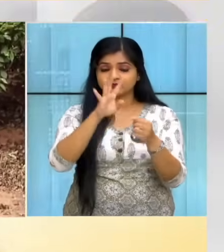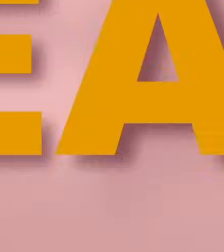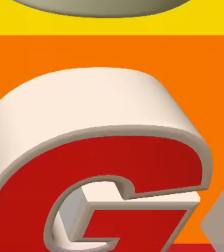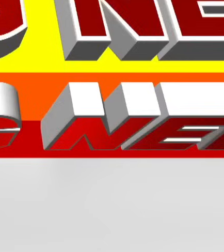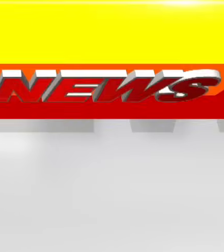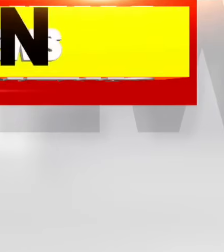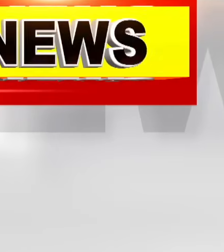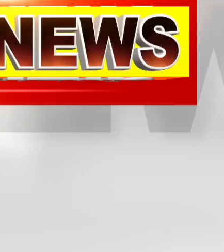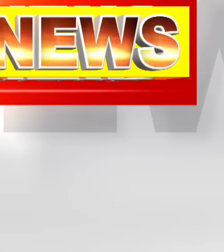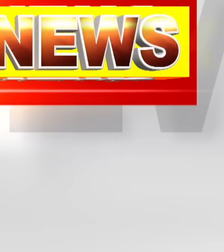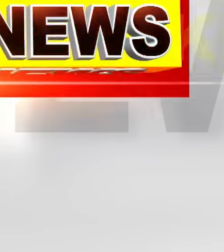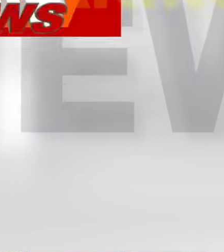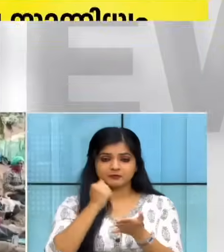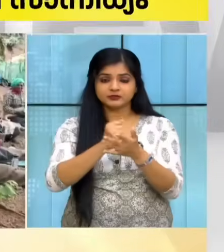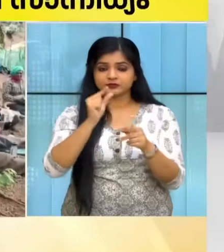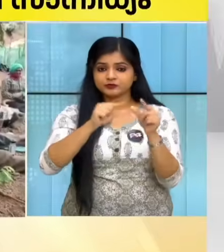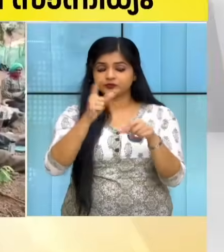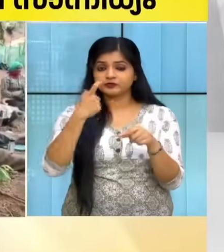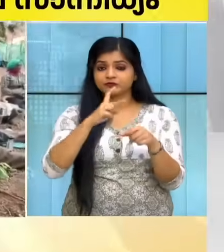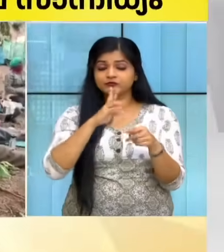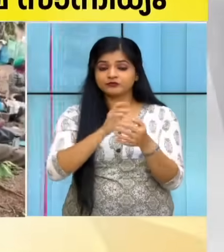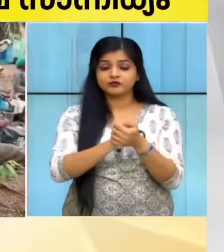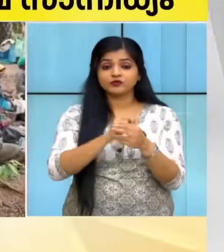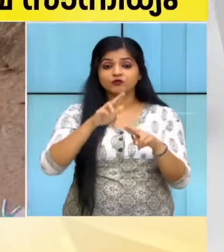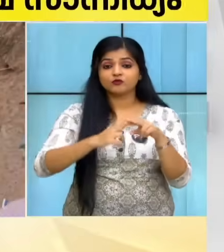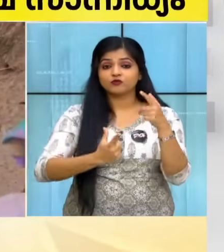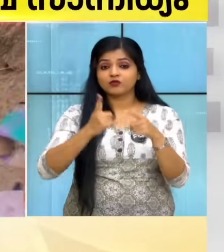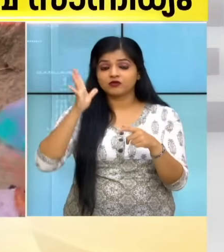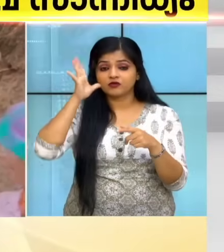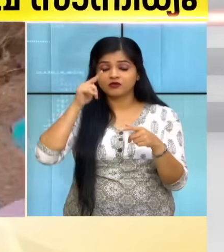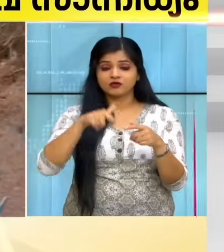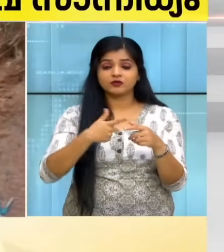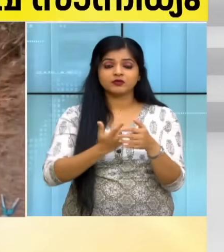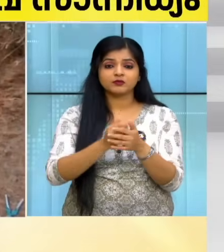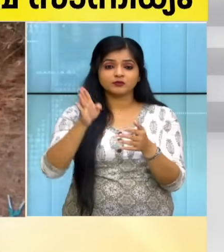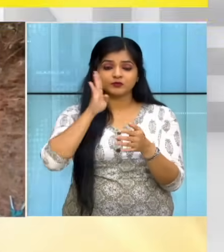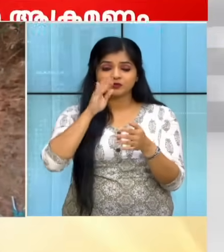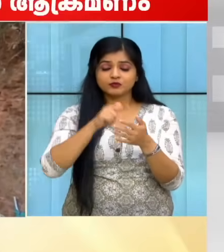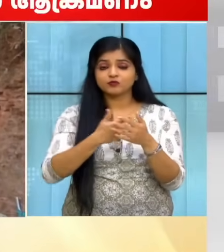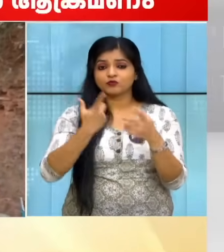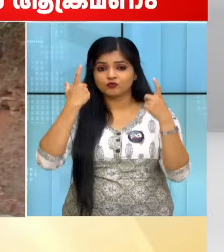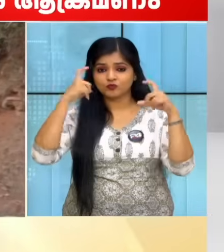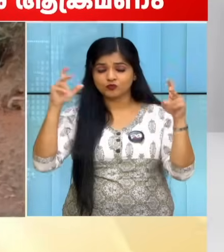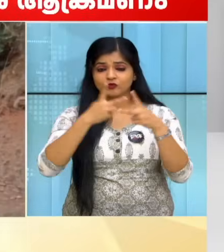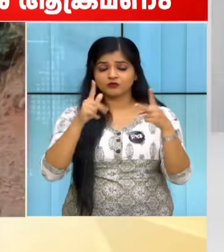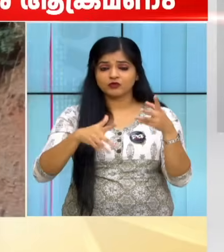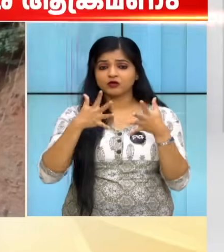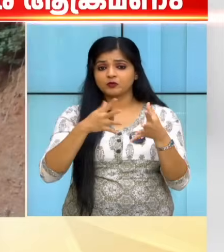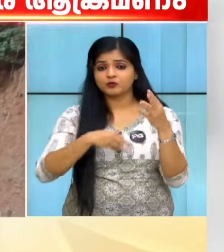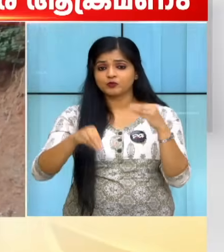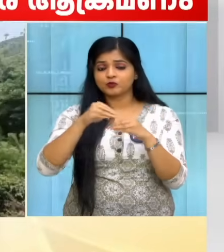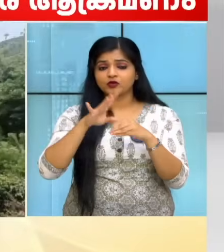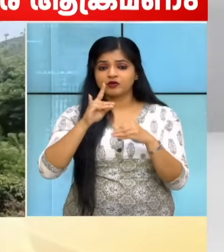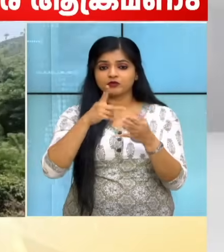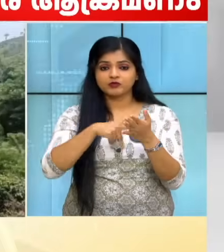ആവശ്യമാണ് ഈ മേഖലയിലുള്ള ഉന്നയിക്കുന്നത്. കാട്ടാനയും പന്നിയും കാട്ടുപോത്തും എല്ലാ ശല്യവും പ്രദേശത്ത് ഉണ്ട് എന്നും നാട്ടുകാർ പറയുന്നുണ്ട്. പ്രവിത, വയനാട്